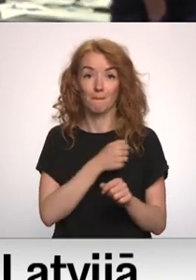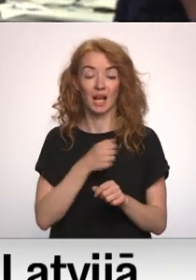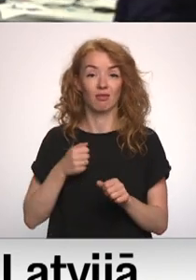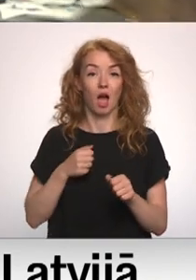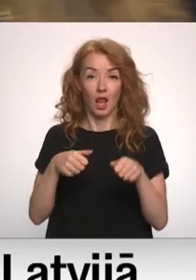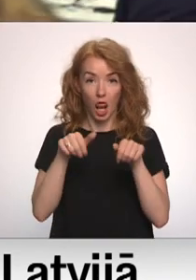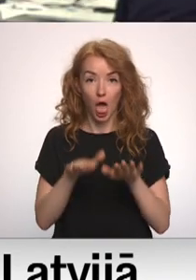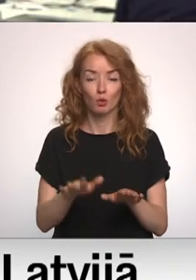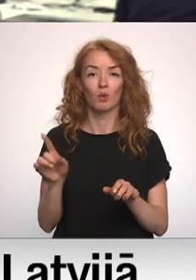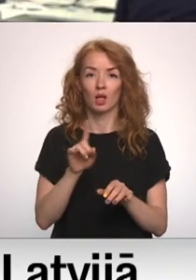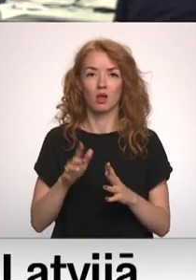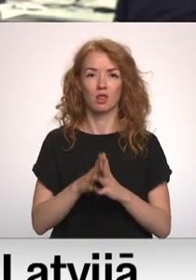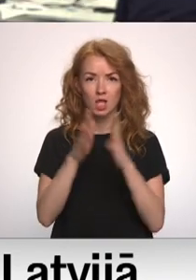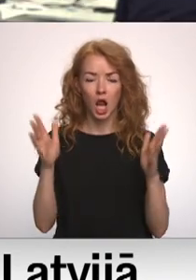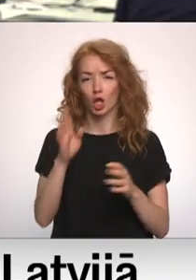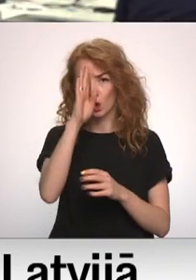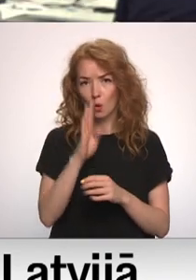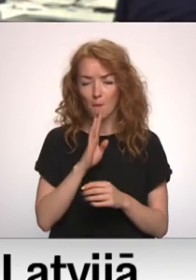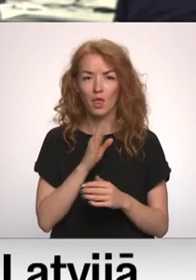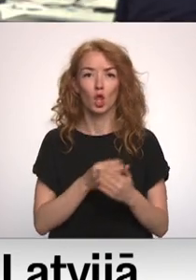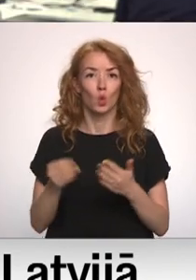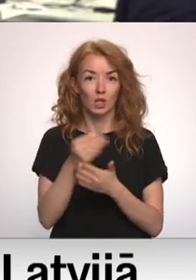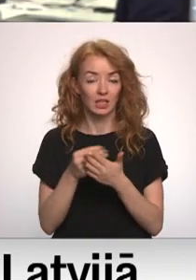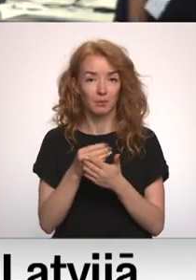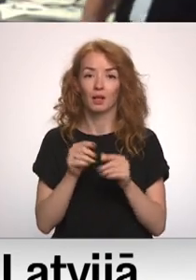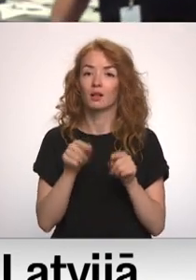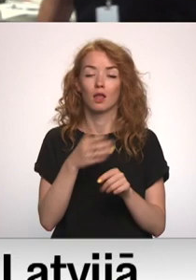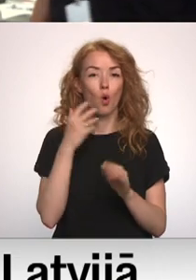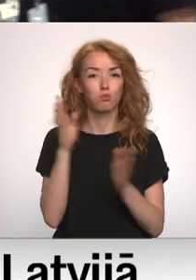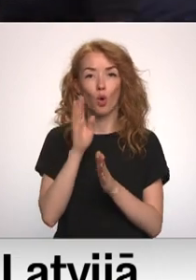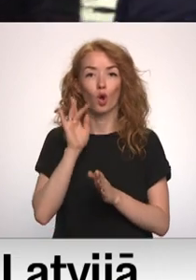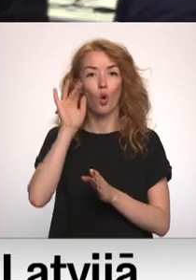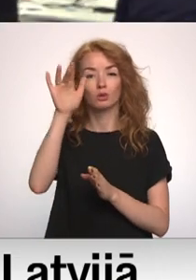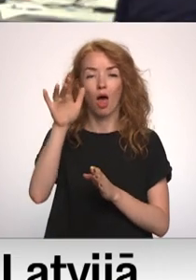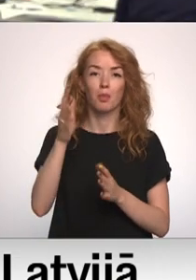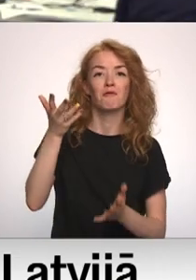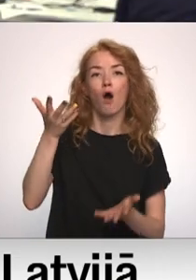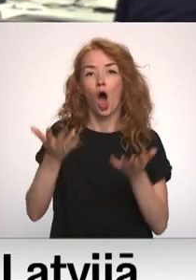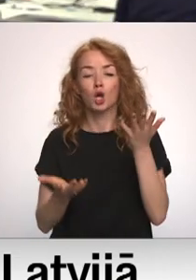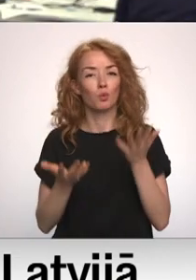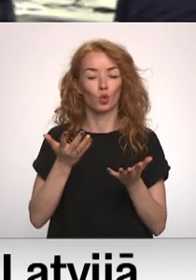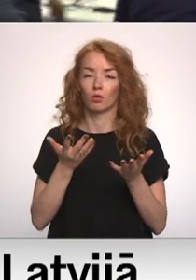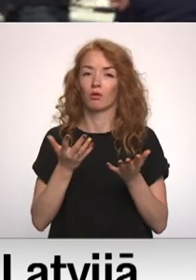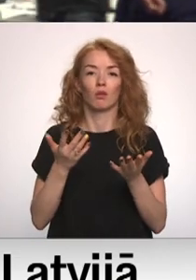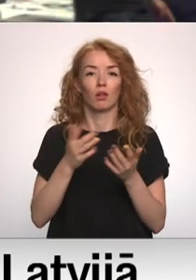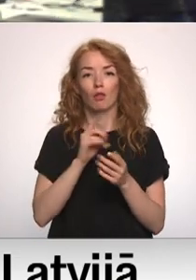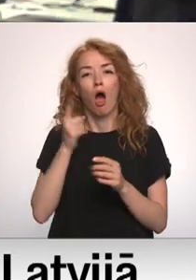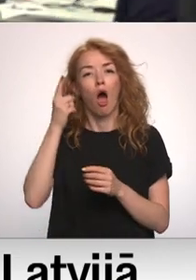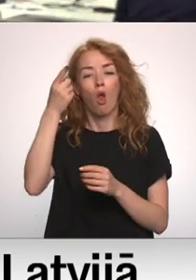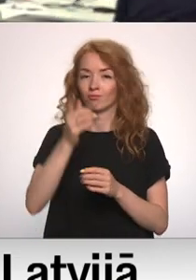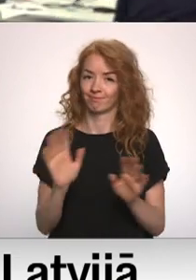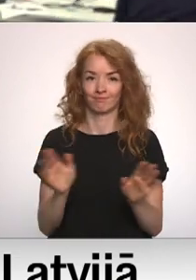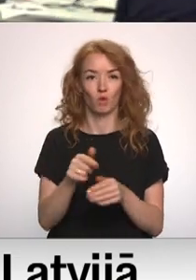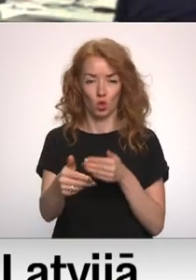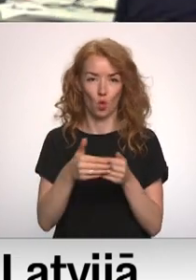tāpēc arī ir tik apņēmīgi un tik nozīmīgi, ka viņi netiek prognozēti kaut kādam iespējamam scenārijam kaut kad ļoti tālu